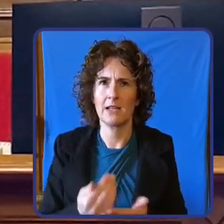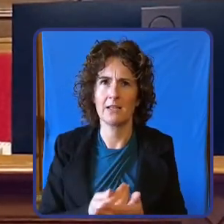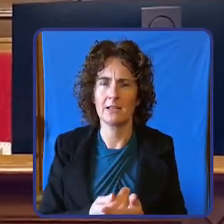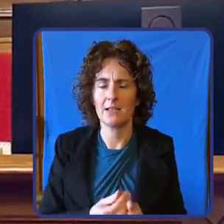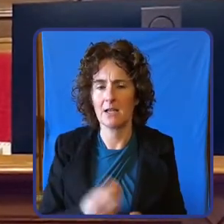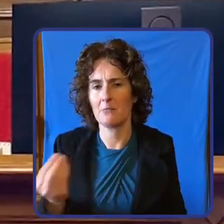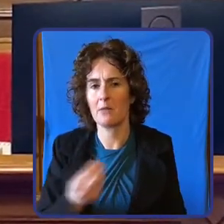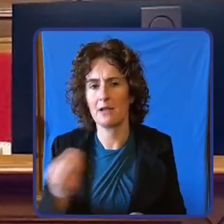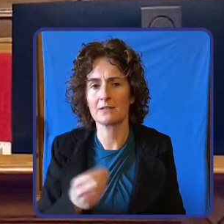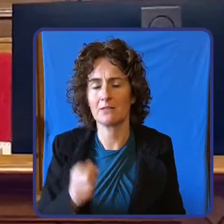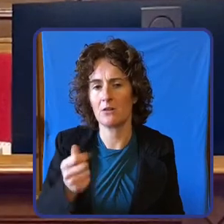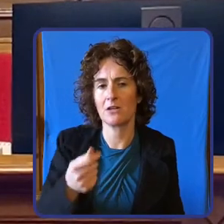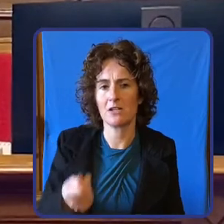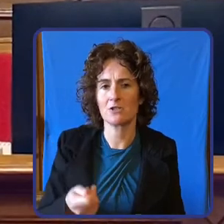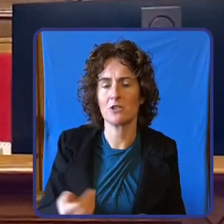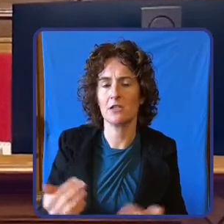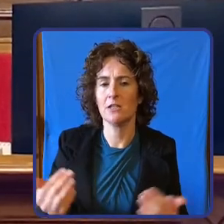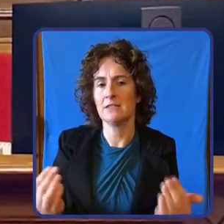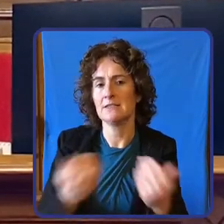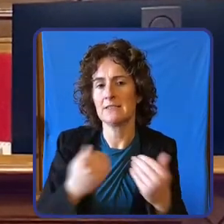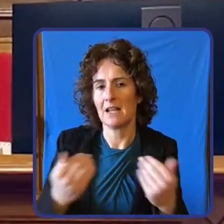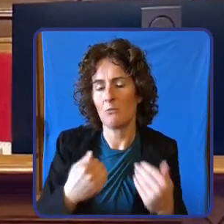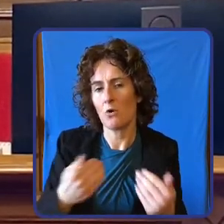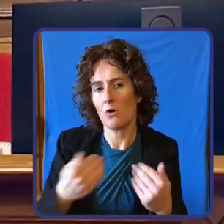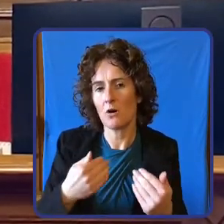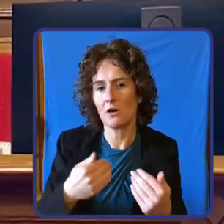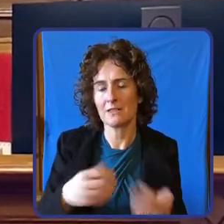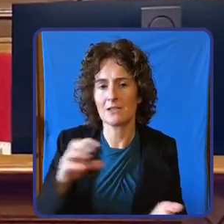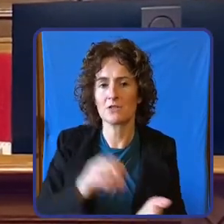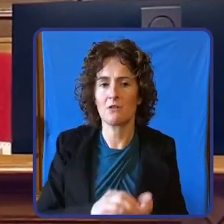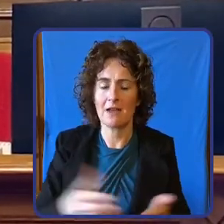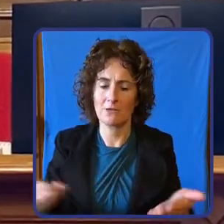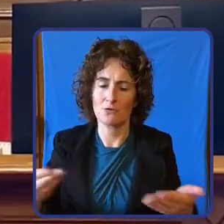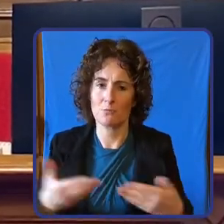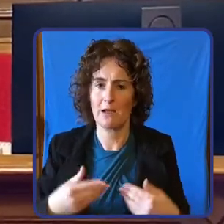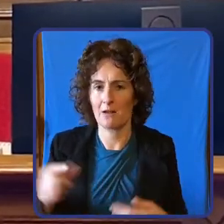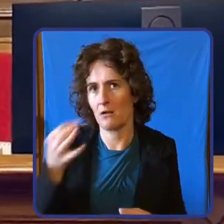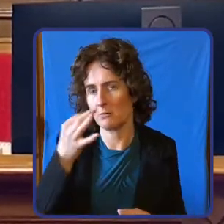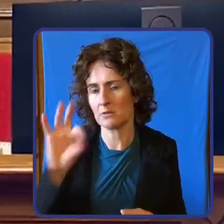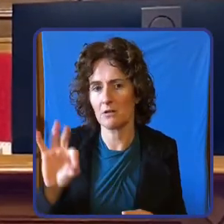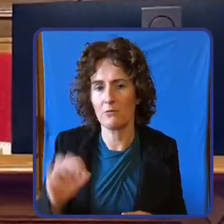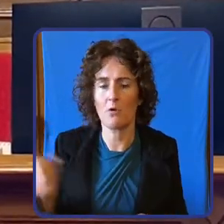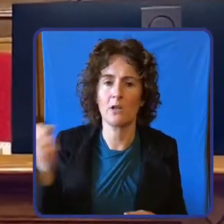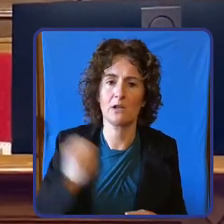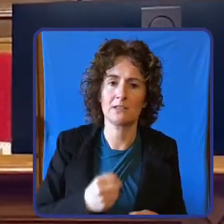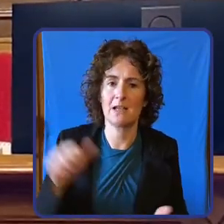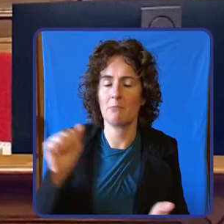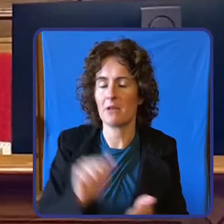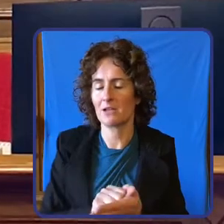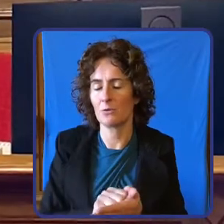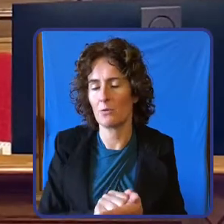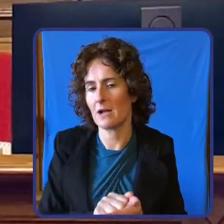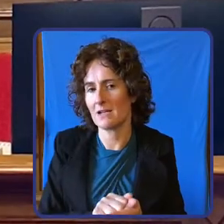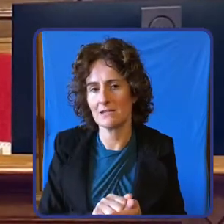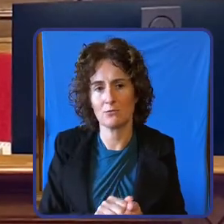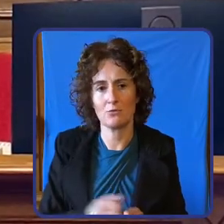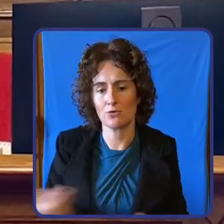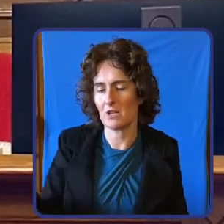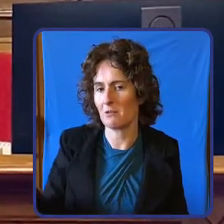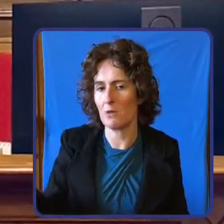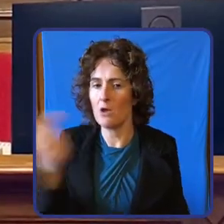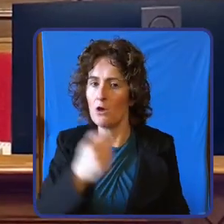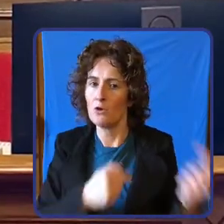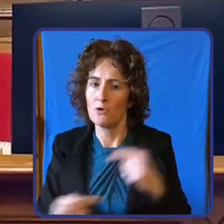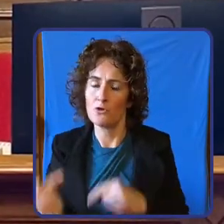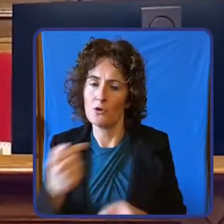más vezetése lenne, fideszes vezetése lenne, de hogy akkor nem jöhetne egyetlen beruházó sem, meg a KFC sem épült volna meg, meg a kemping sem